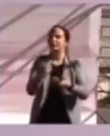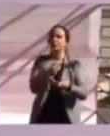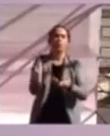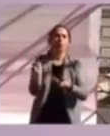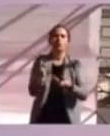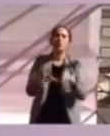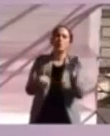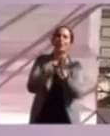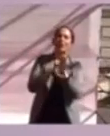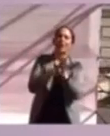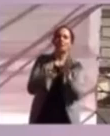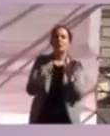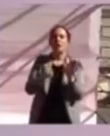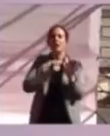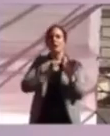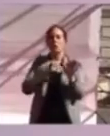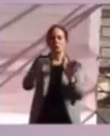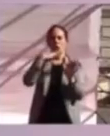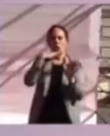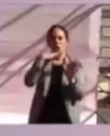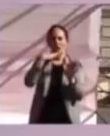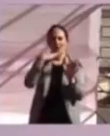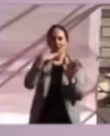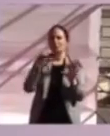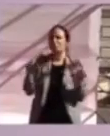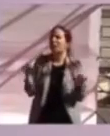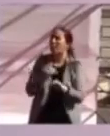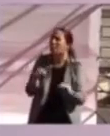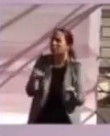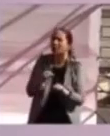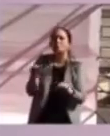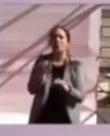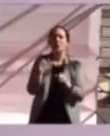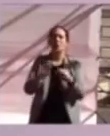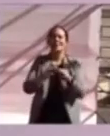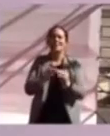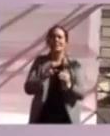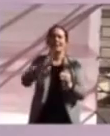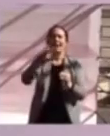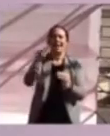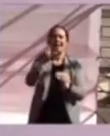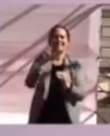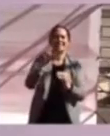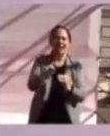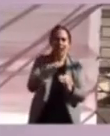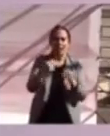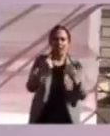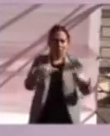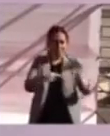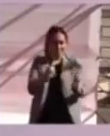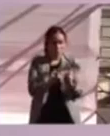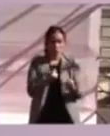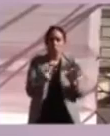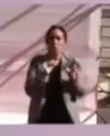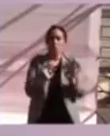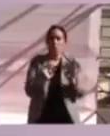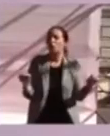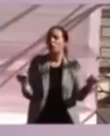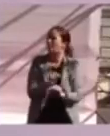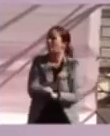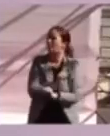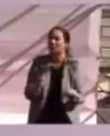è più possibile avere un sistema di rsa come si dice nelle condizioni che abbiamo adesso noi abbiamo bisogno